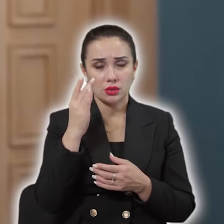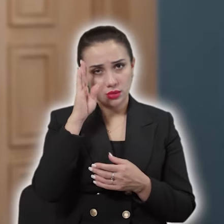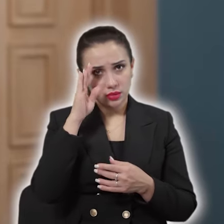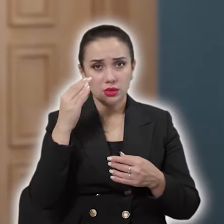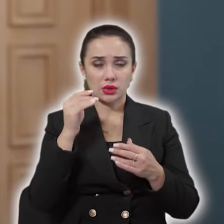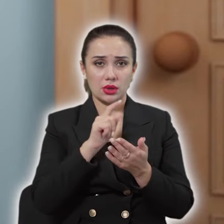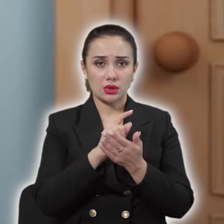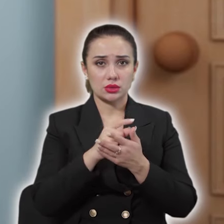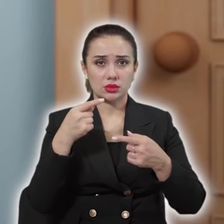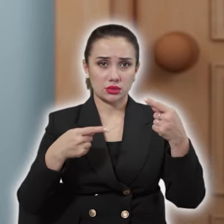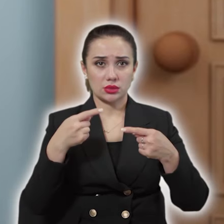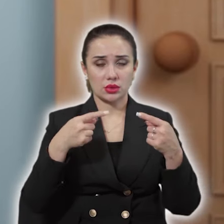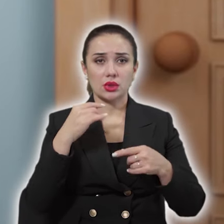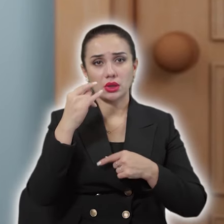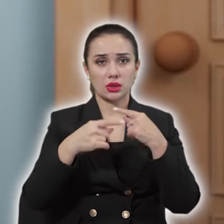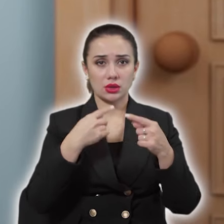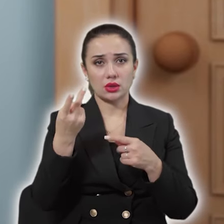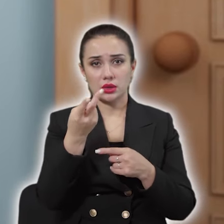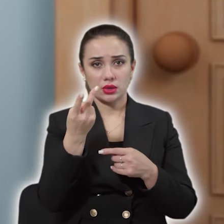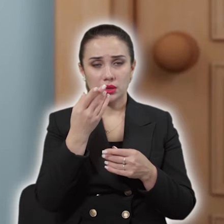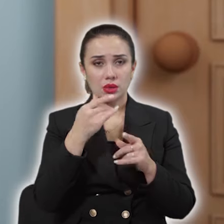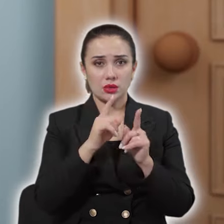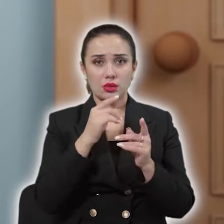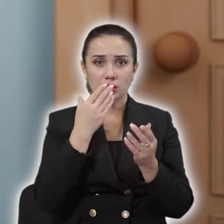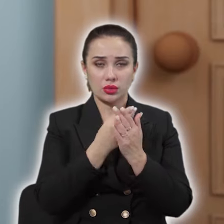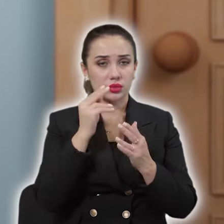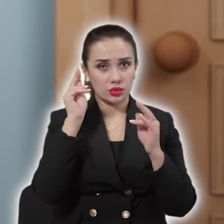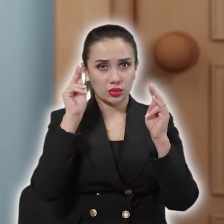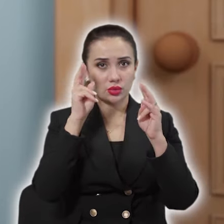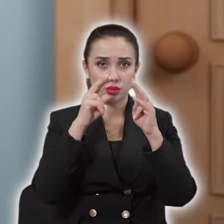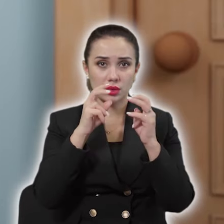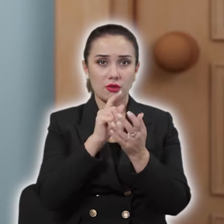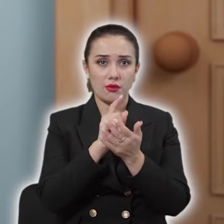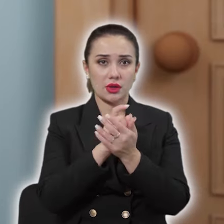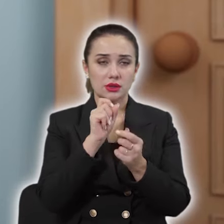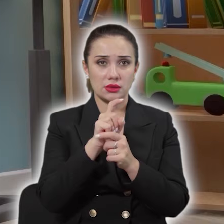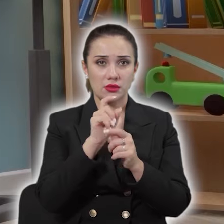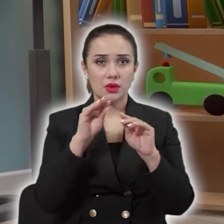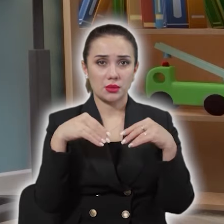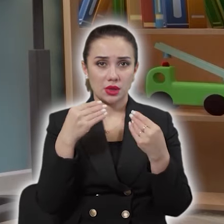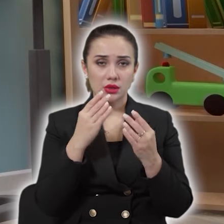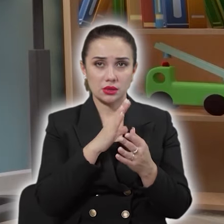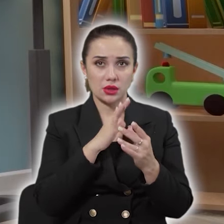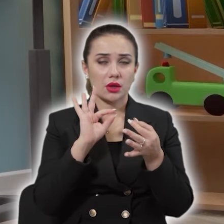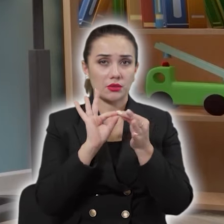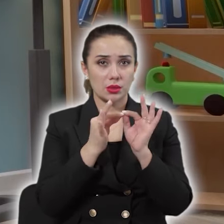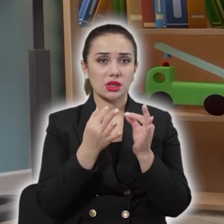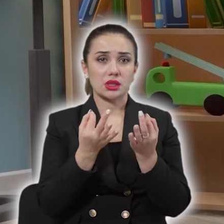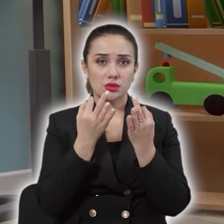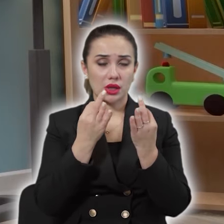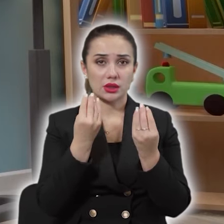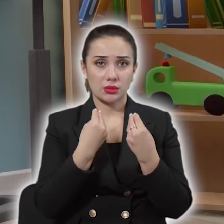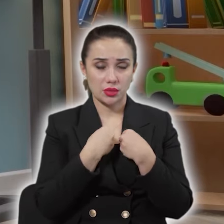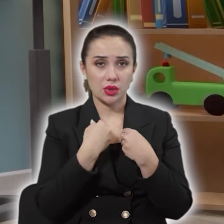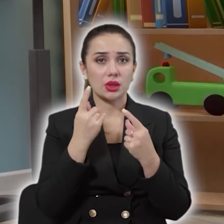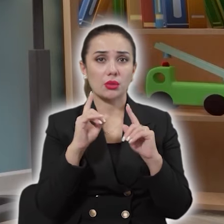tortishib qoldik. Keyin ustozimiz keyingi darsga ikkalamizga mustaqil o'rganib kelish uchun vazifa berdilar. Xo'sh, batafsilroq aytib